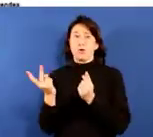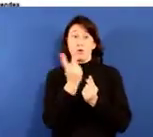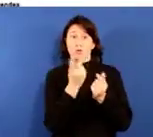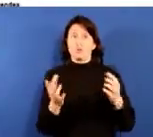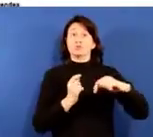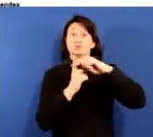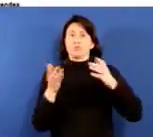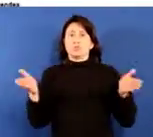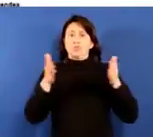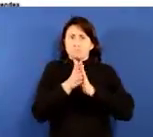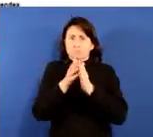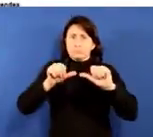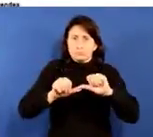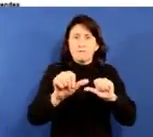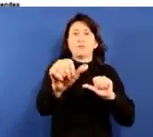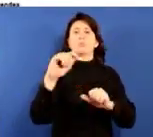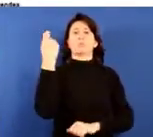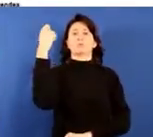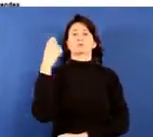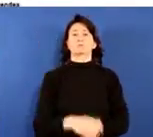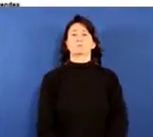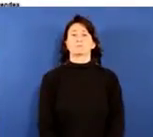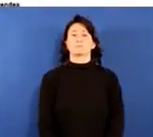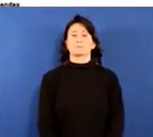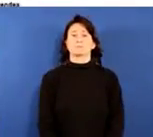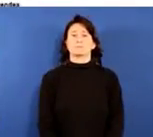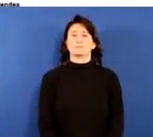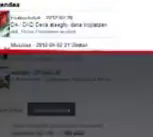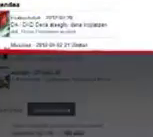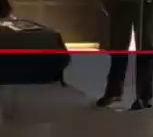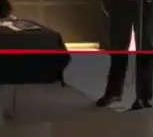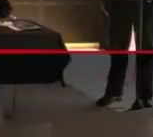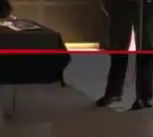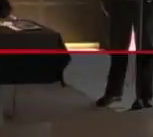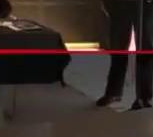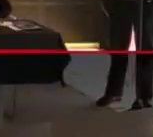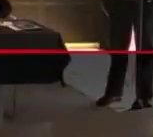badugu. Gainera, horixe da euskararen erabilera normalizatzeko legearen